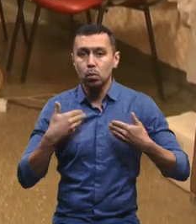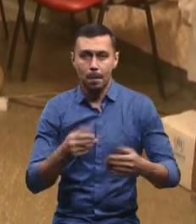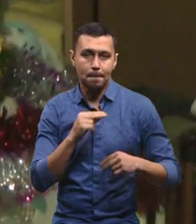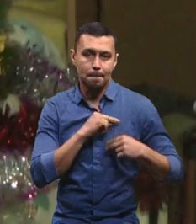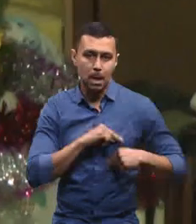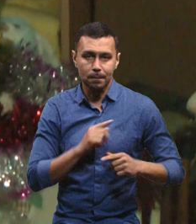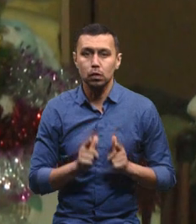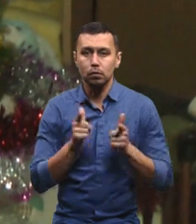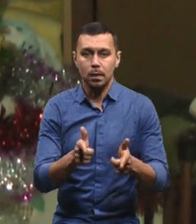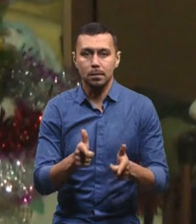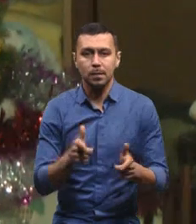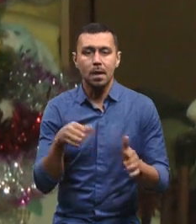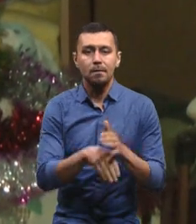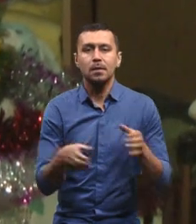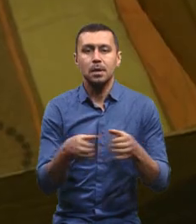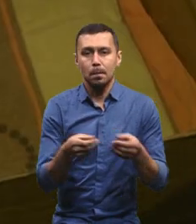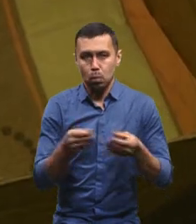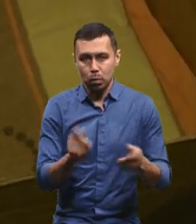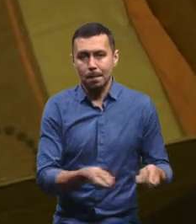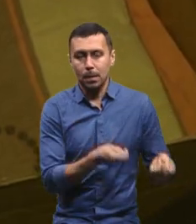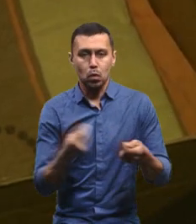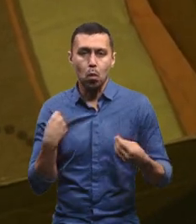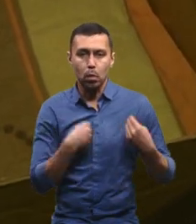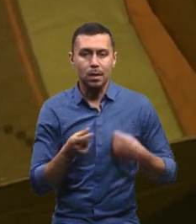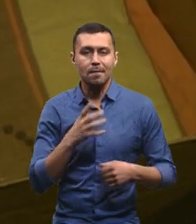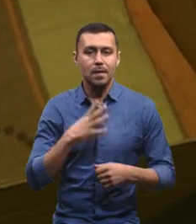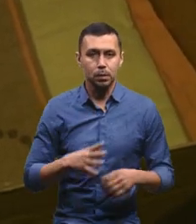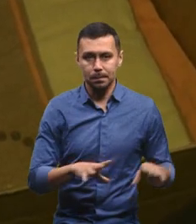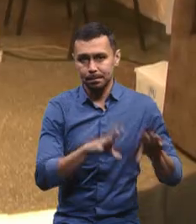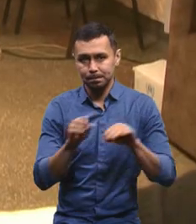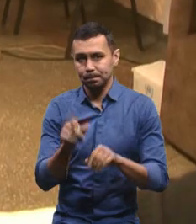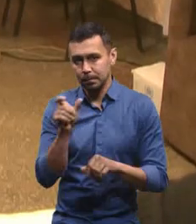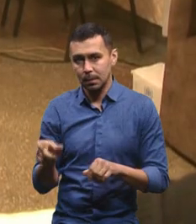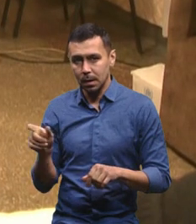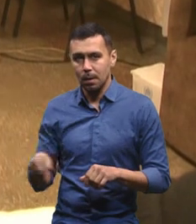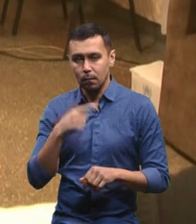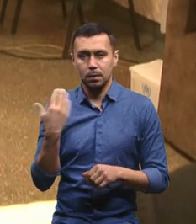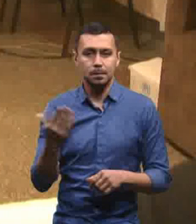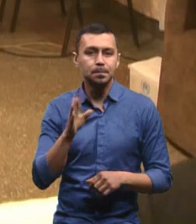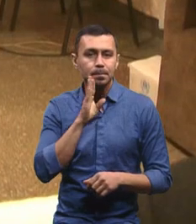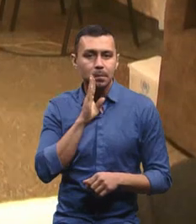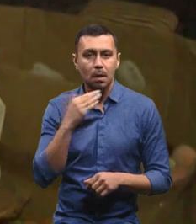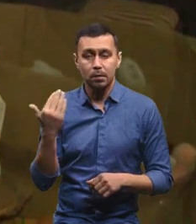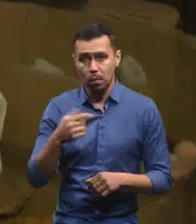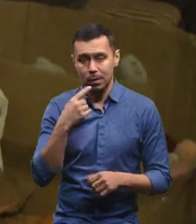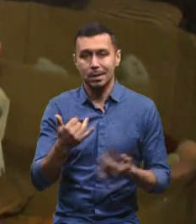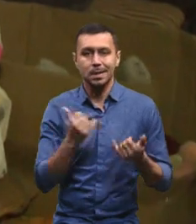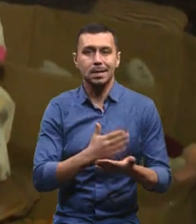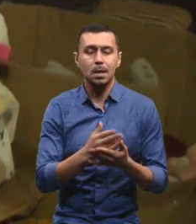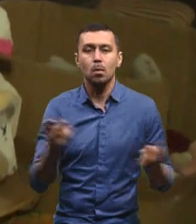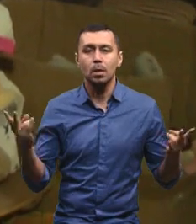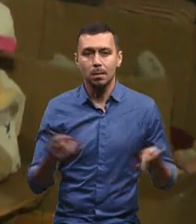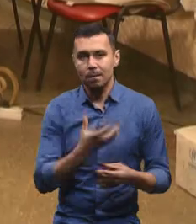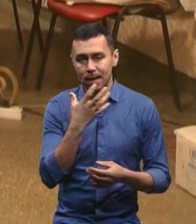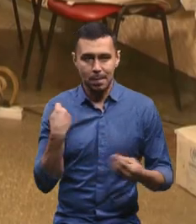працевлаштування у штаб благодійники можуть приносити одяг для вимушених переселенців каже Юлія сабій за її словами зараз є потреба